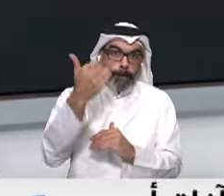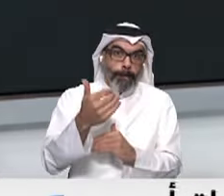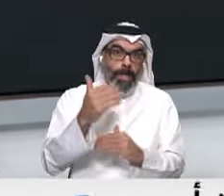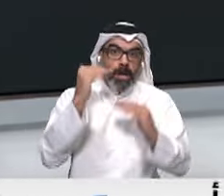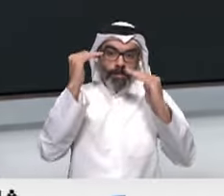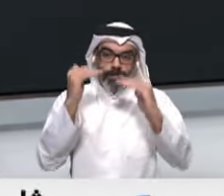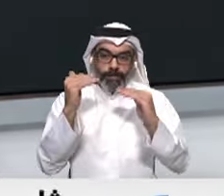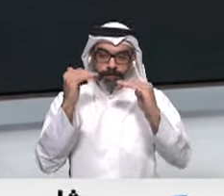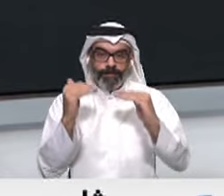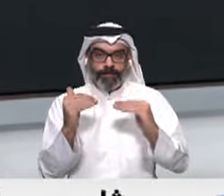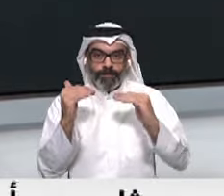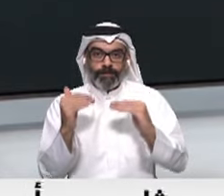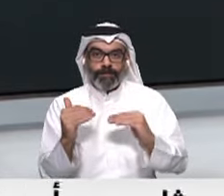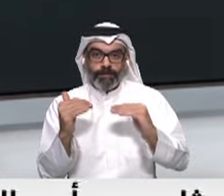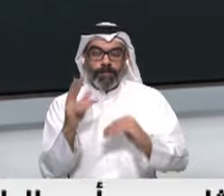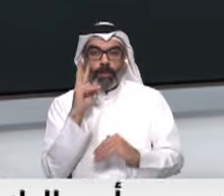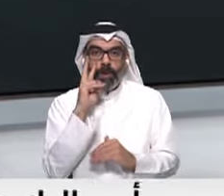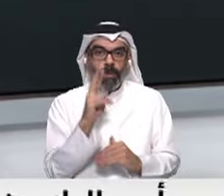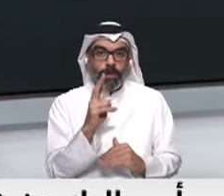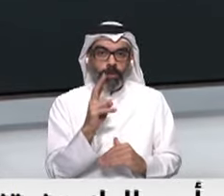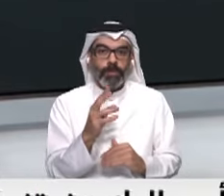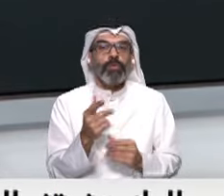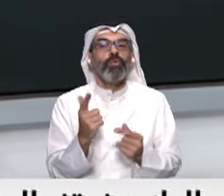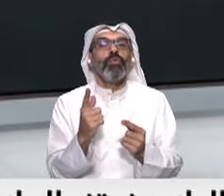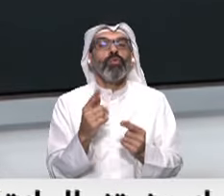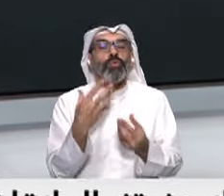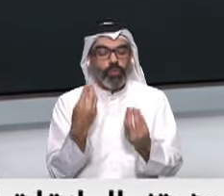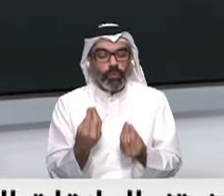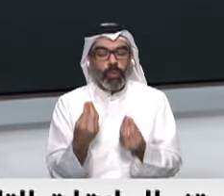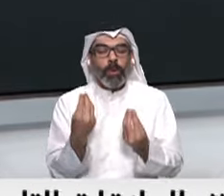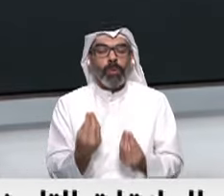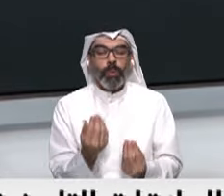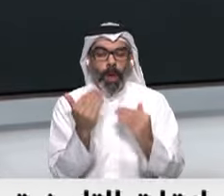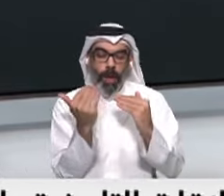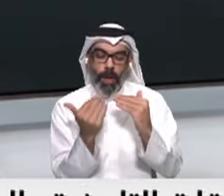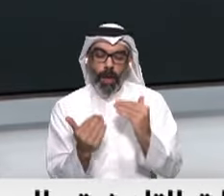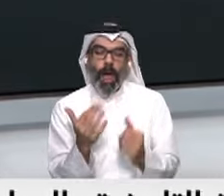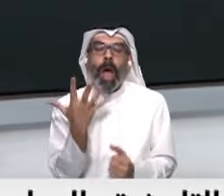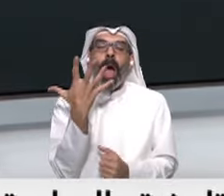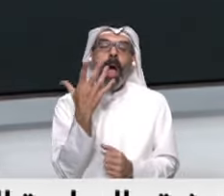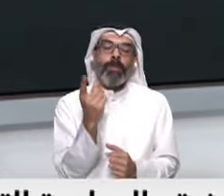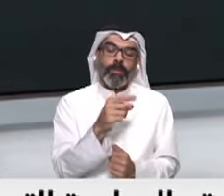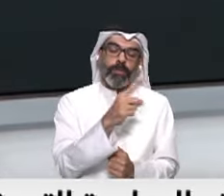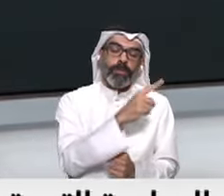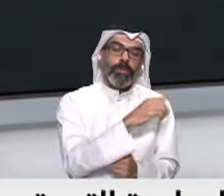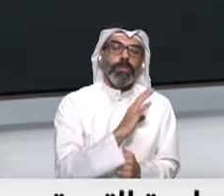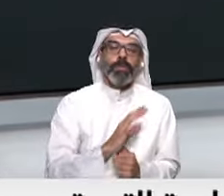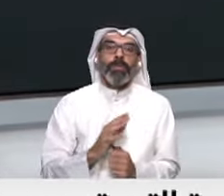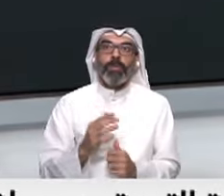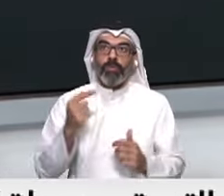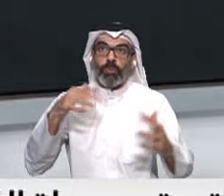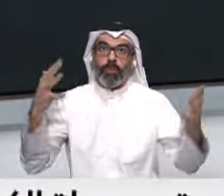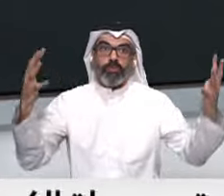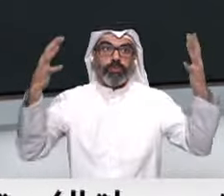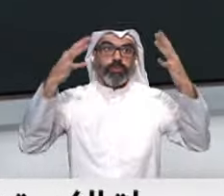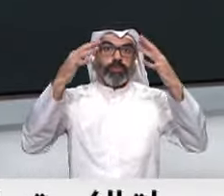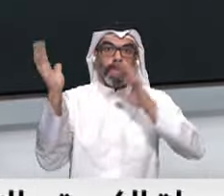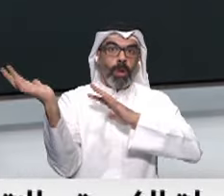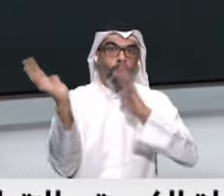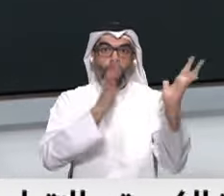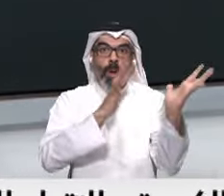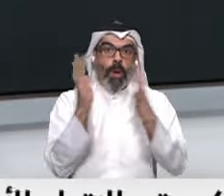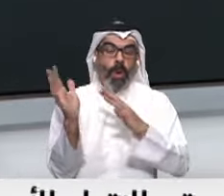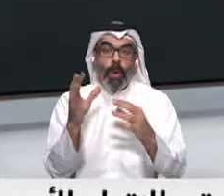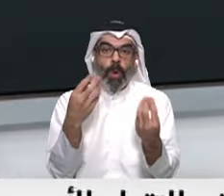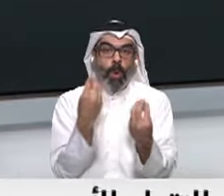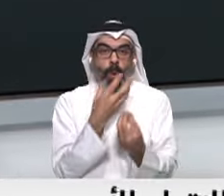درجات الحراره تدريجيا وان كان هذا الامر بطيء نسبيا خلال الايام الخمسه القادمه حاليا سمه صافيه والهواء كوس خفيف الى معتدل